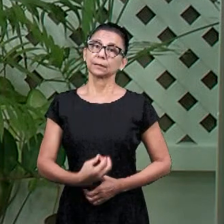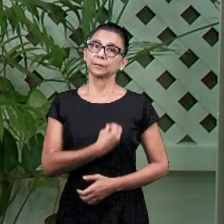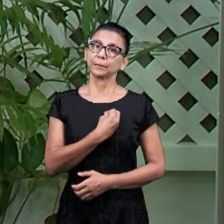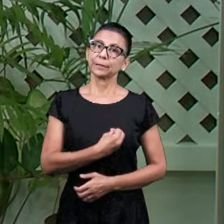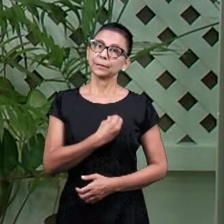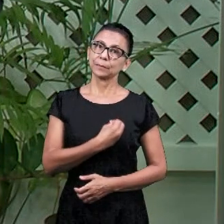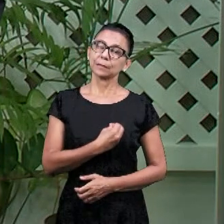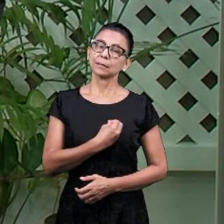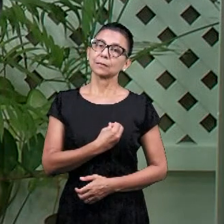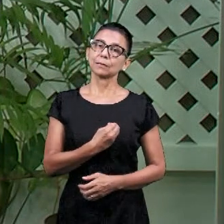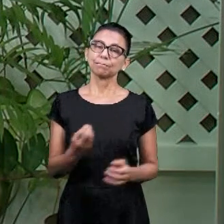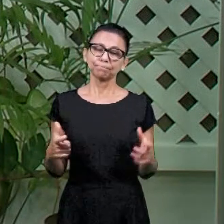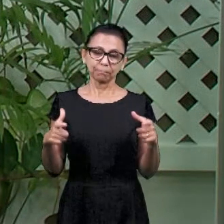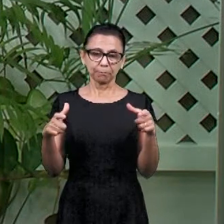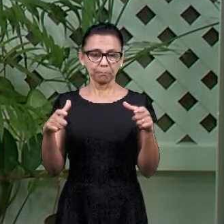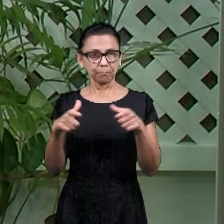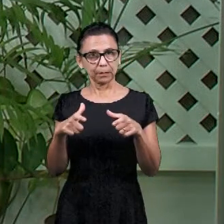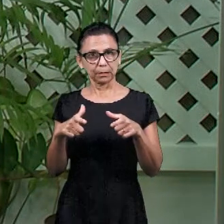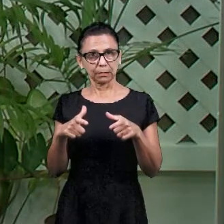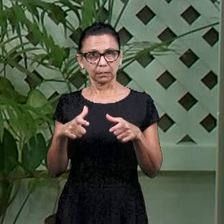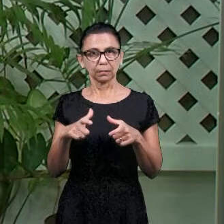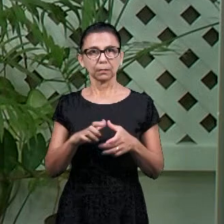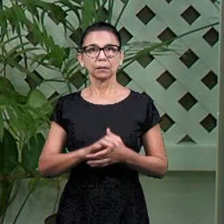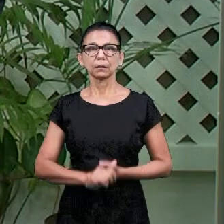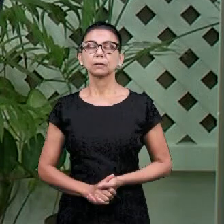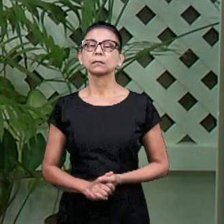une participation